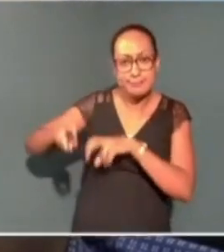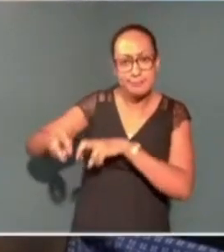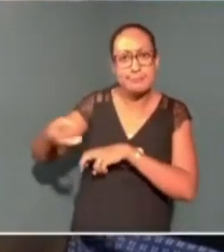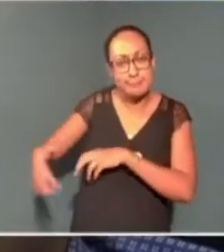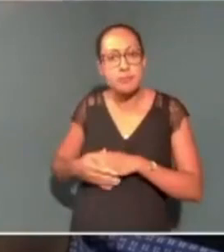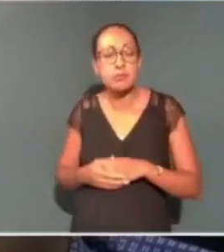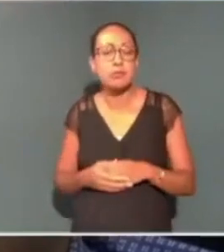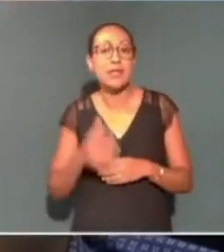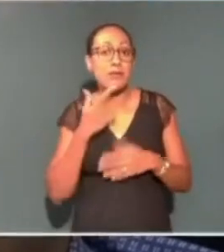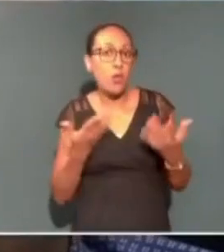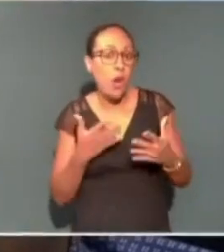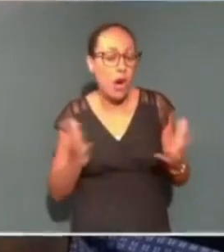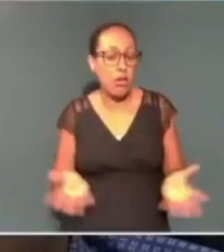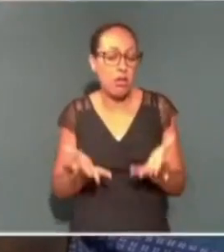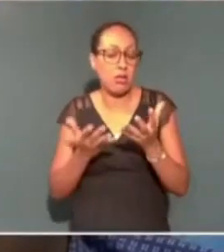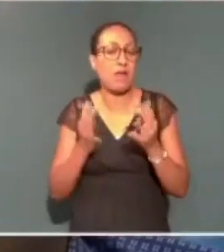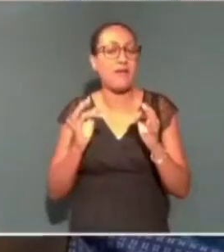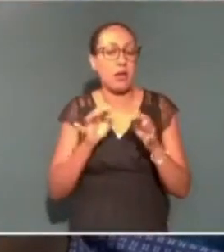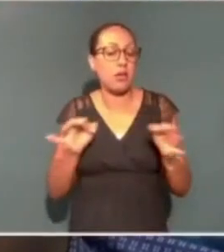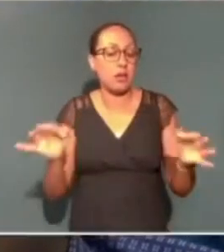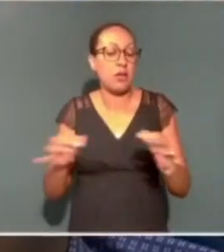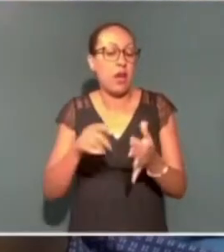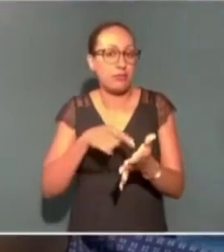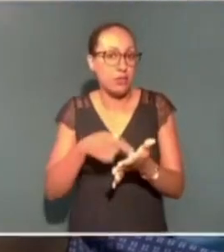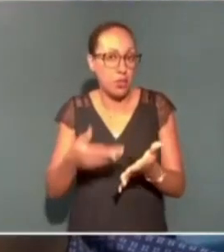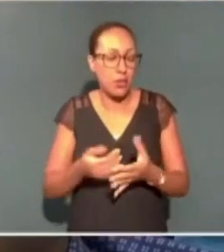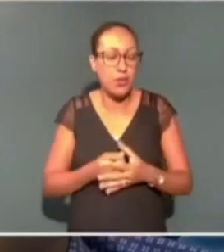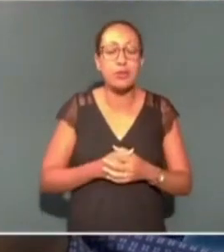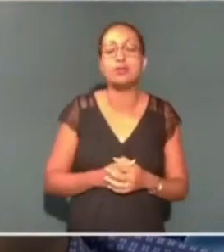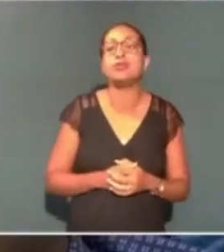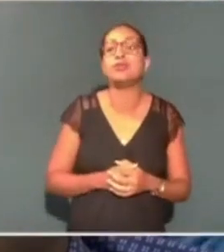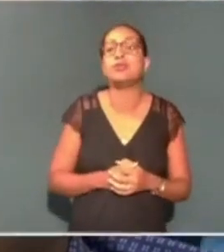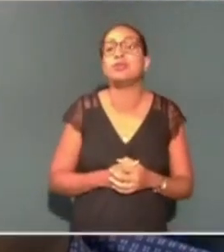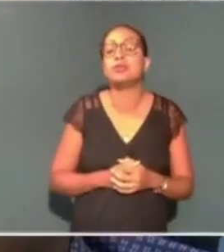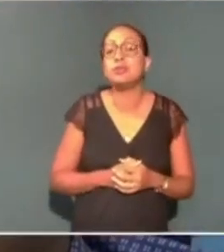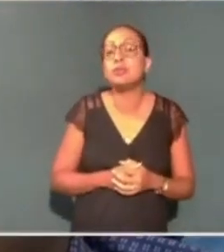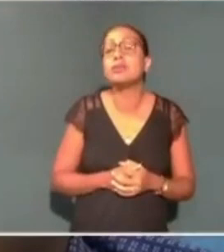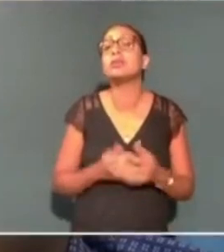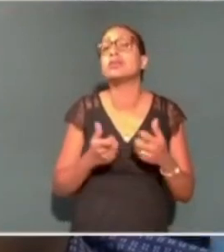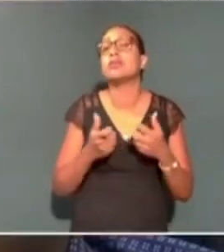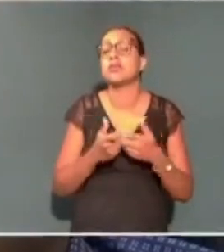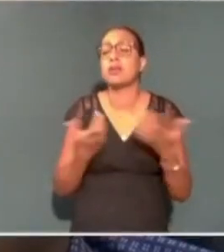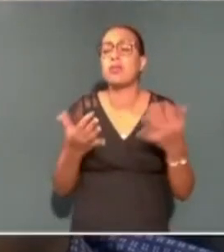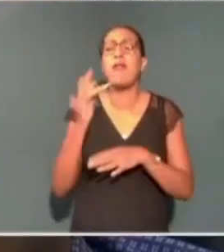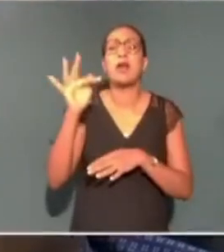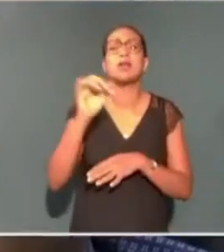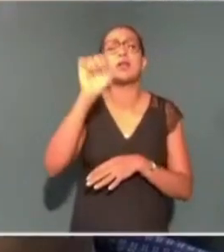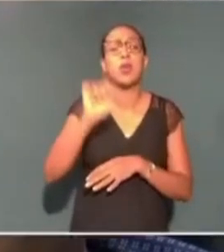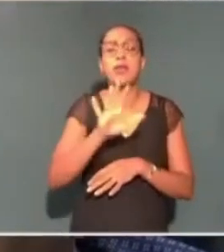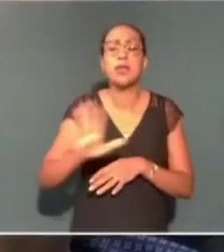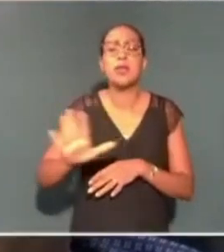fiscale. J'ai vu que, je fais un parallèle, dans le sud de la France, j'ai vu qu'il y a des